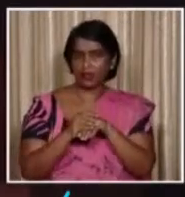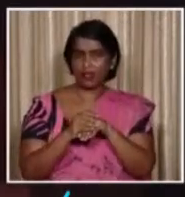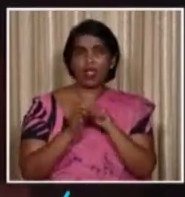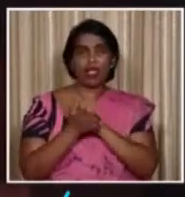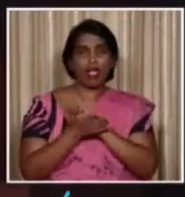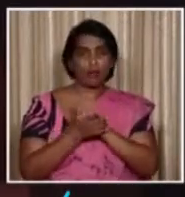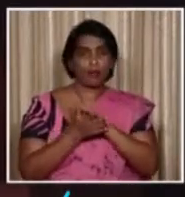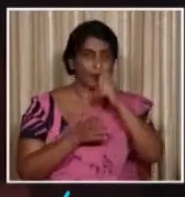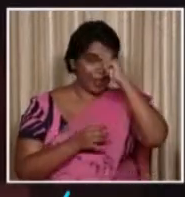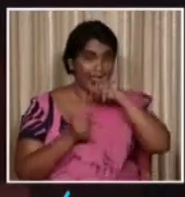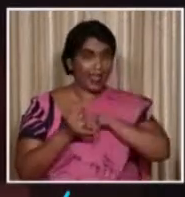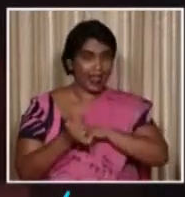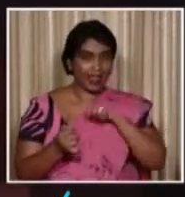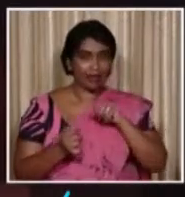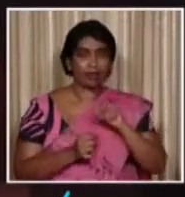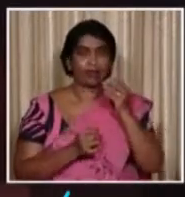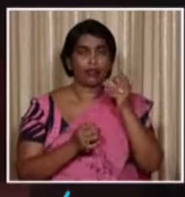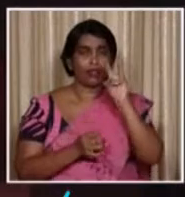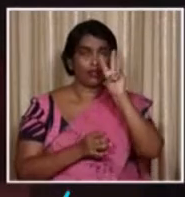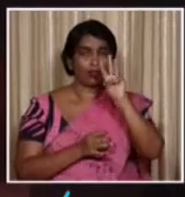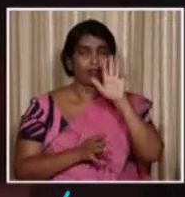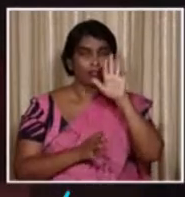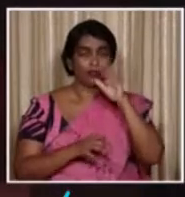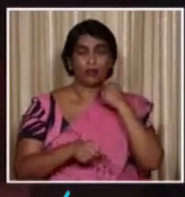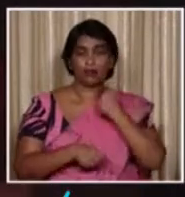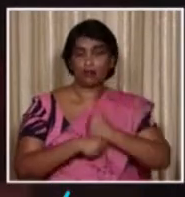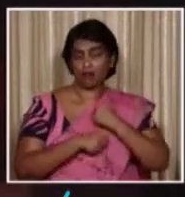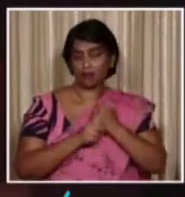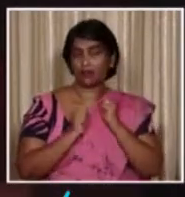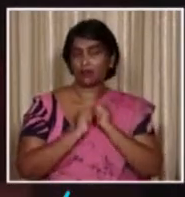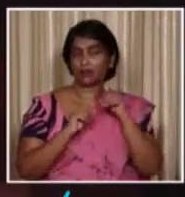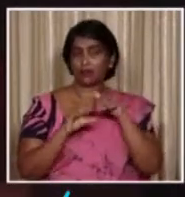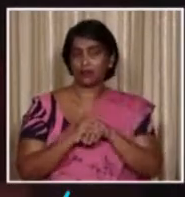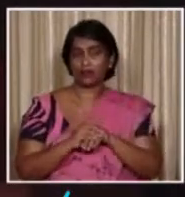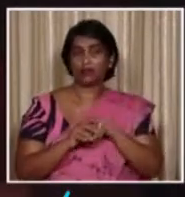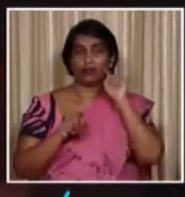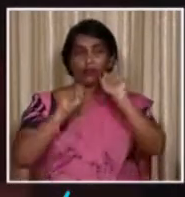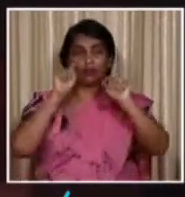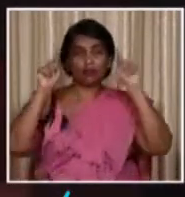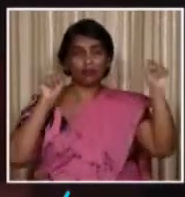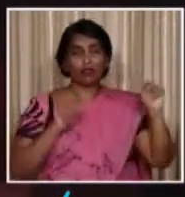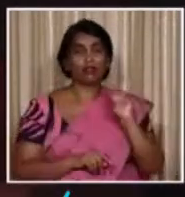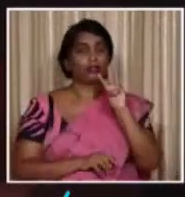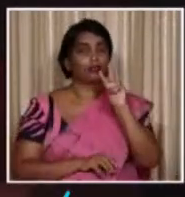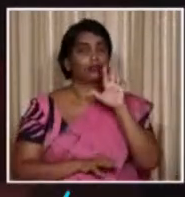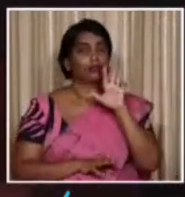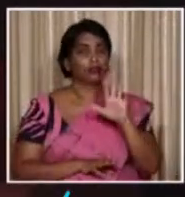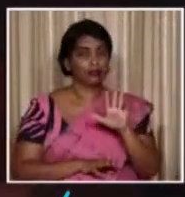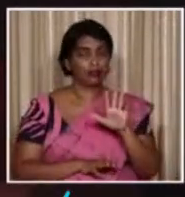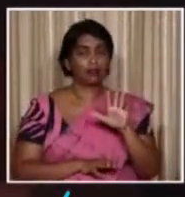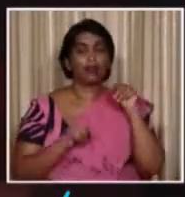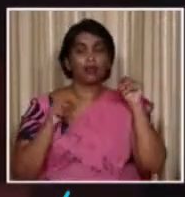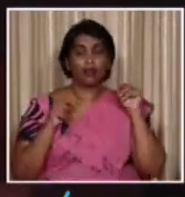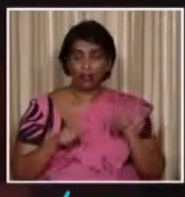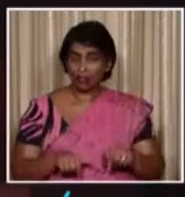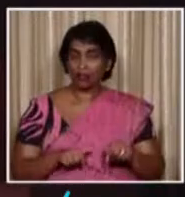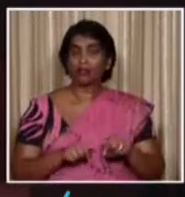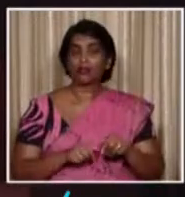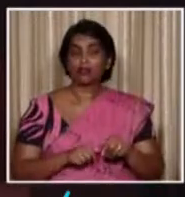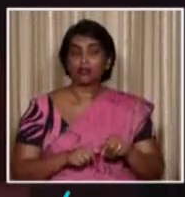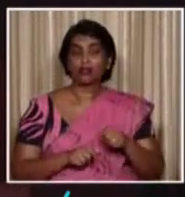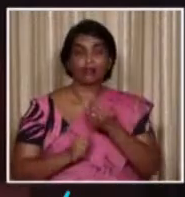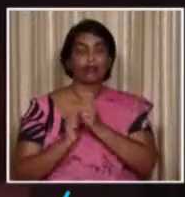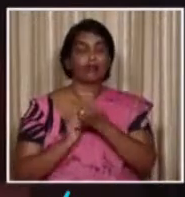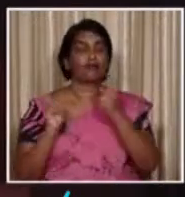හපුහින්න මහත්තයා 39 වසරක රාජ්‍ය සේවාව දැන් 39කටම ගිහිල්ලා තියෙනවා දැන් එතුමා ඔබතුමා